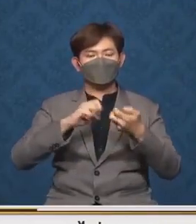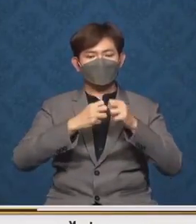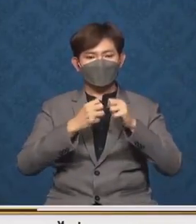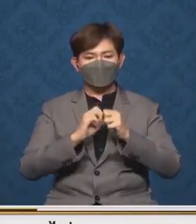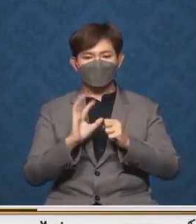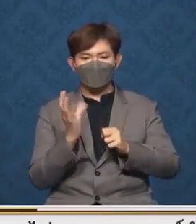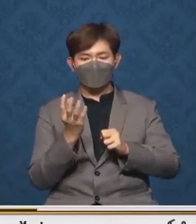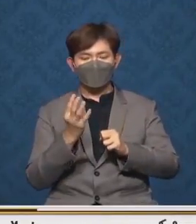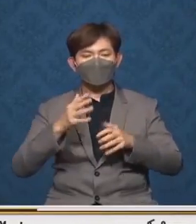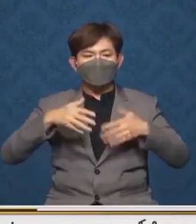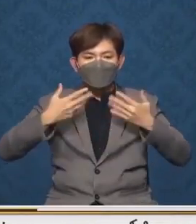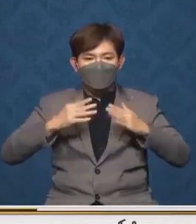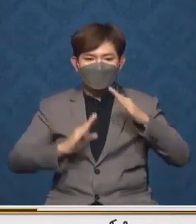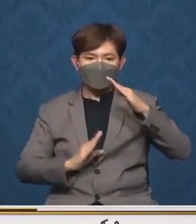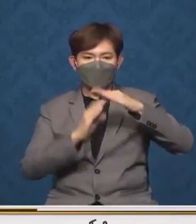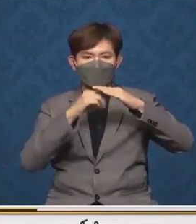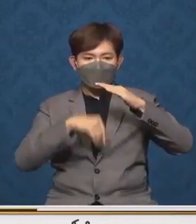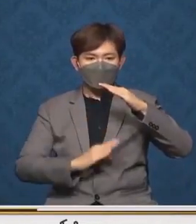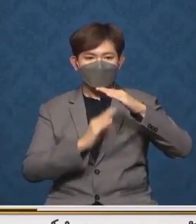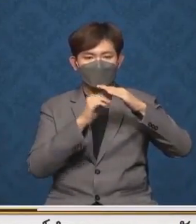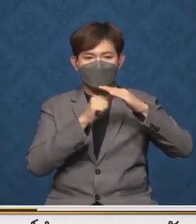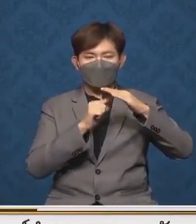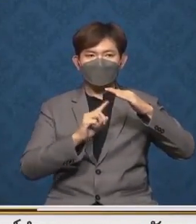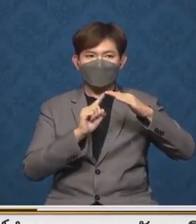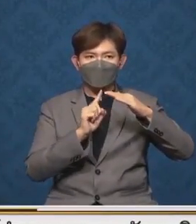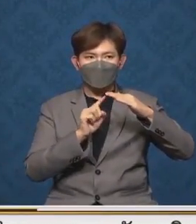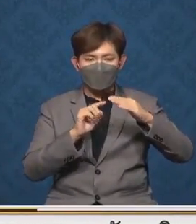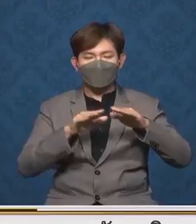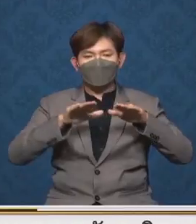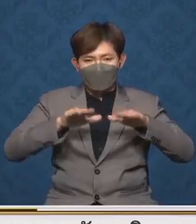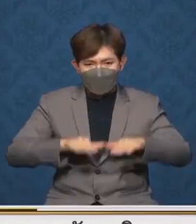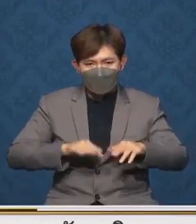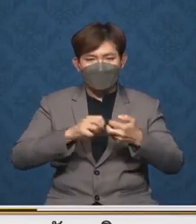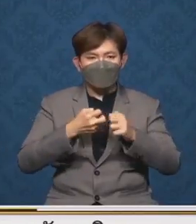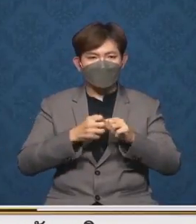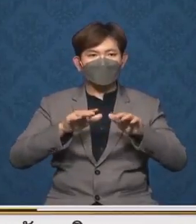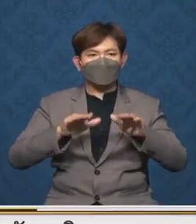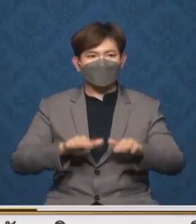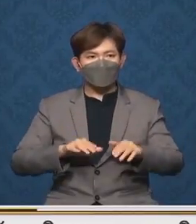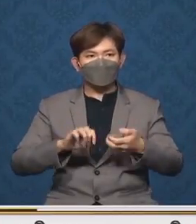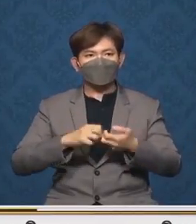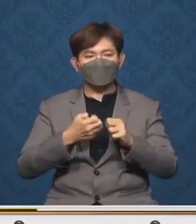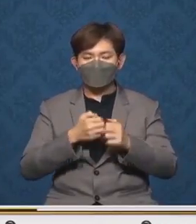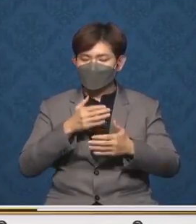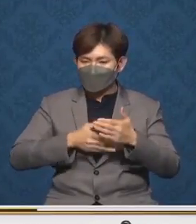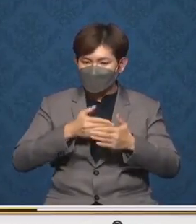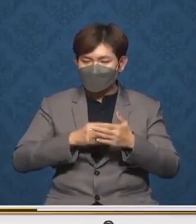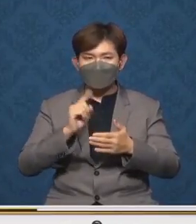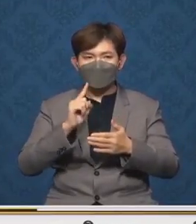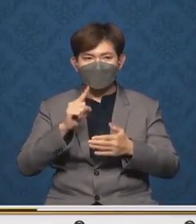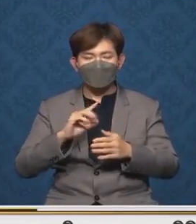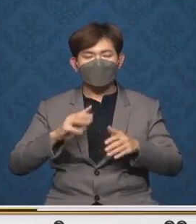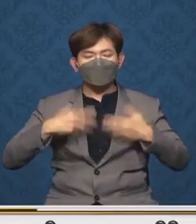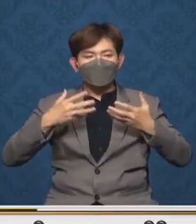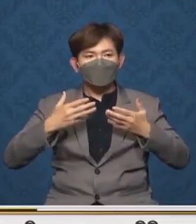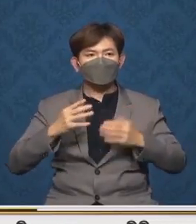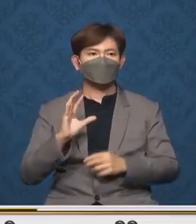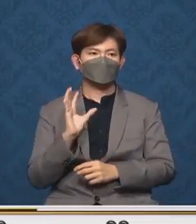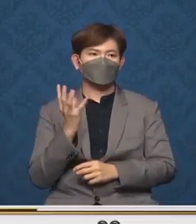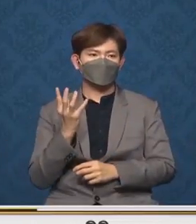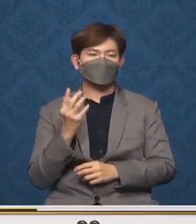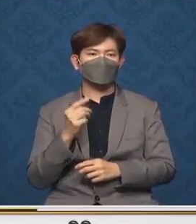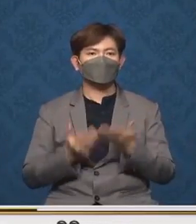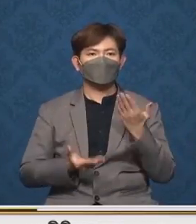ระของโลกโดยเน้นนโยบายการลดการปลดปล่อยก๊าซเรือนกระจกเพื่อต่อสู้กับสภาวะโลกร้อนหรือ